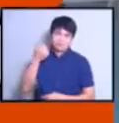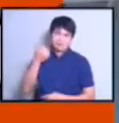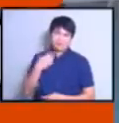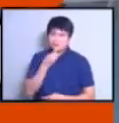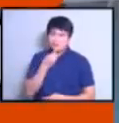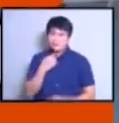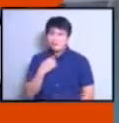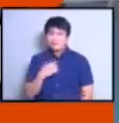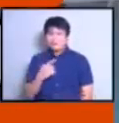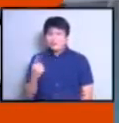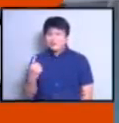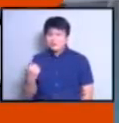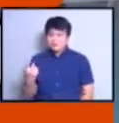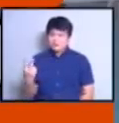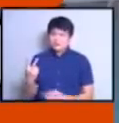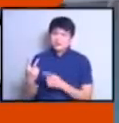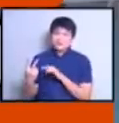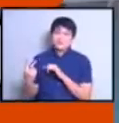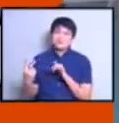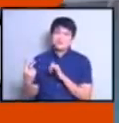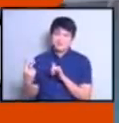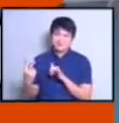sino sa tingin nyo? Pareho lang.